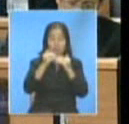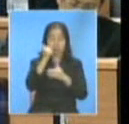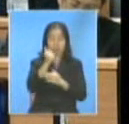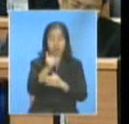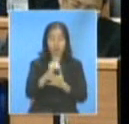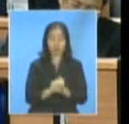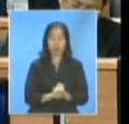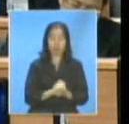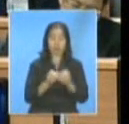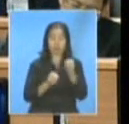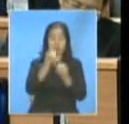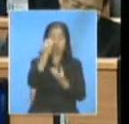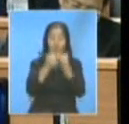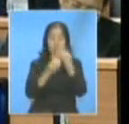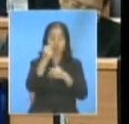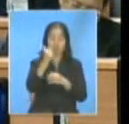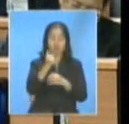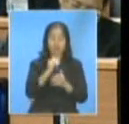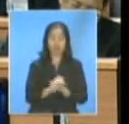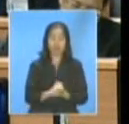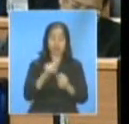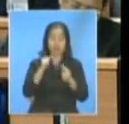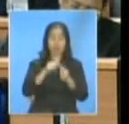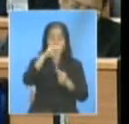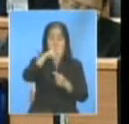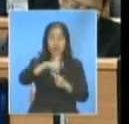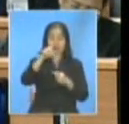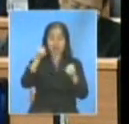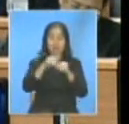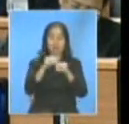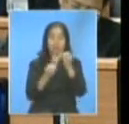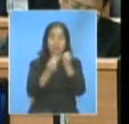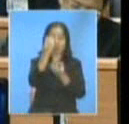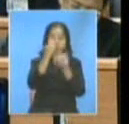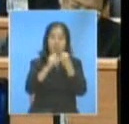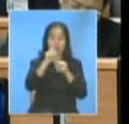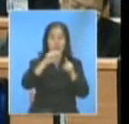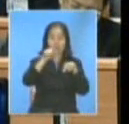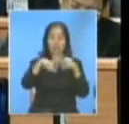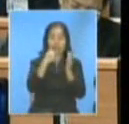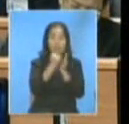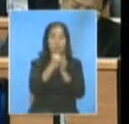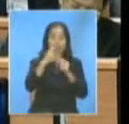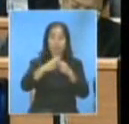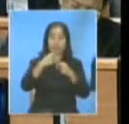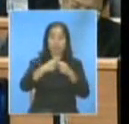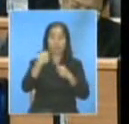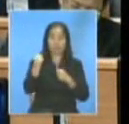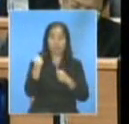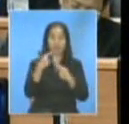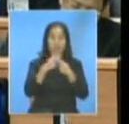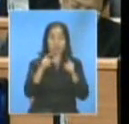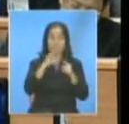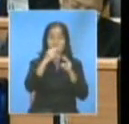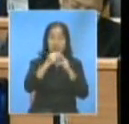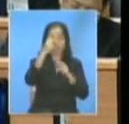นะครับท่านประธานพื้นที่ที่อยู่ในเขตป่าสงวนหมายถึงคือไม่สามารถที่จะออกโฉนดได้แต่อาจจะเป็นเพราะนามส